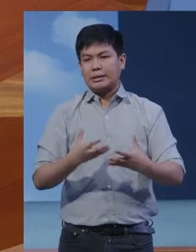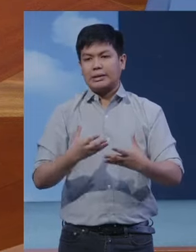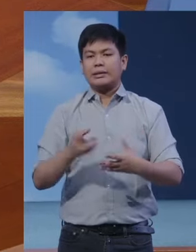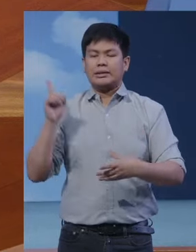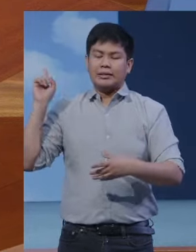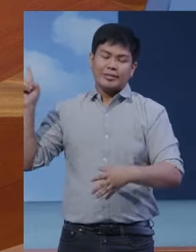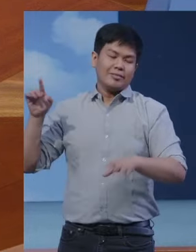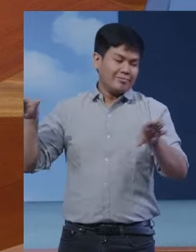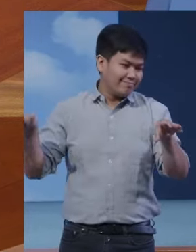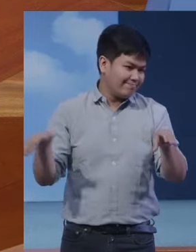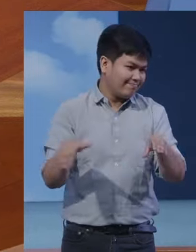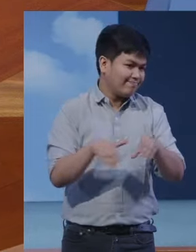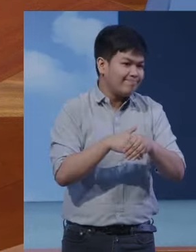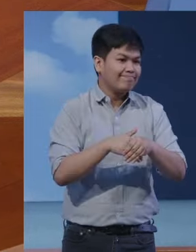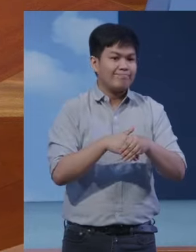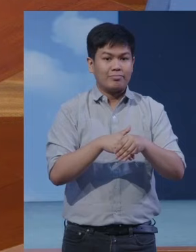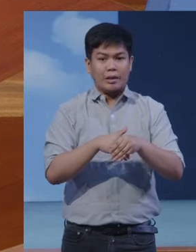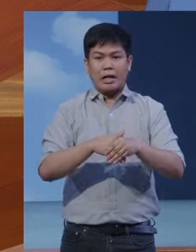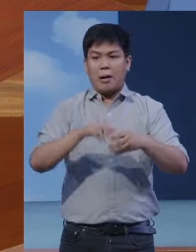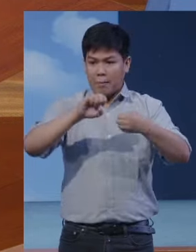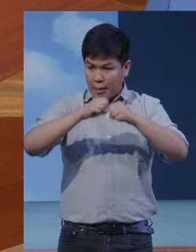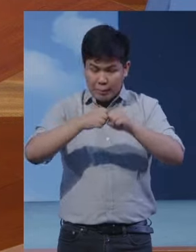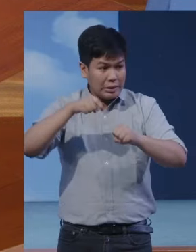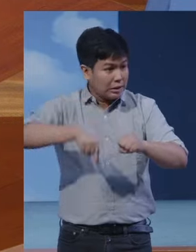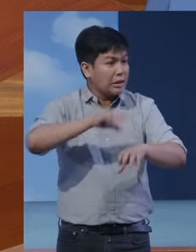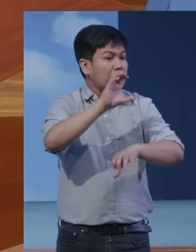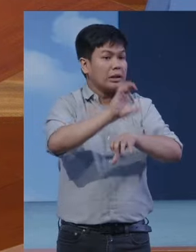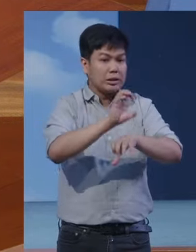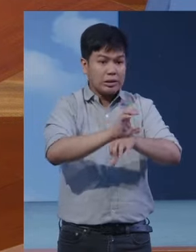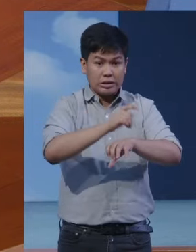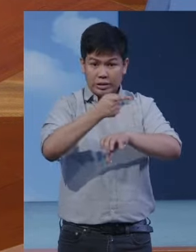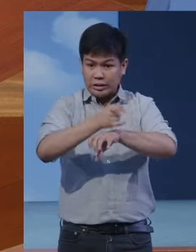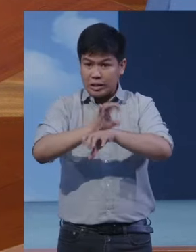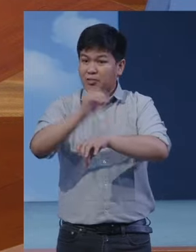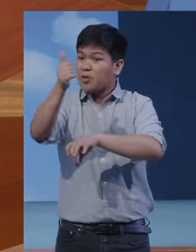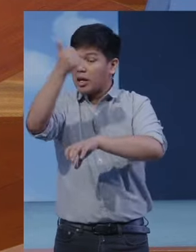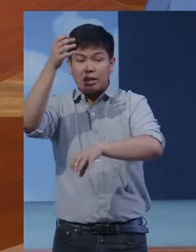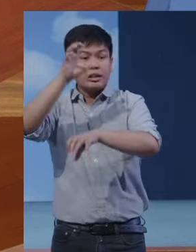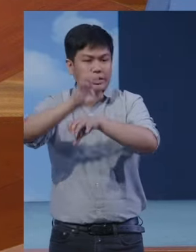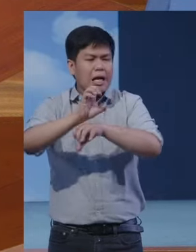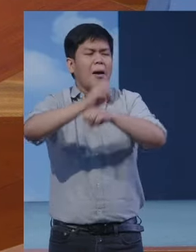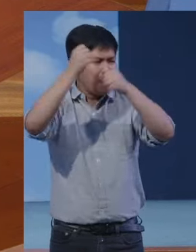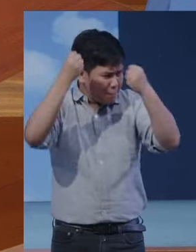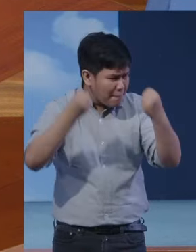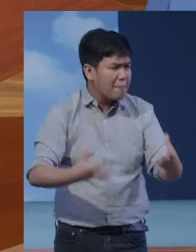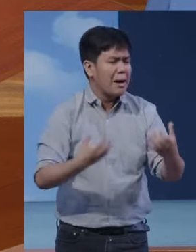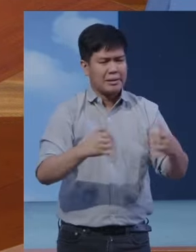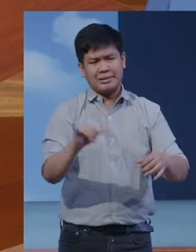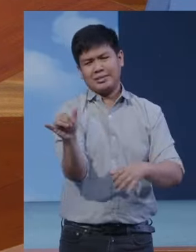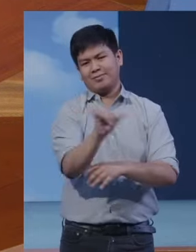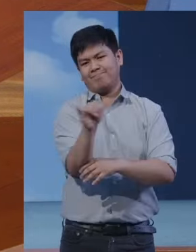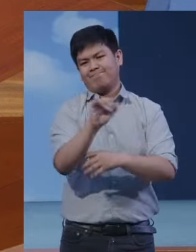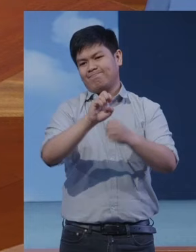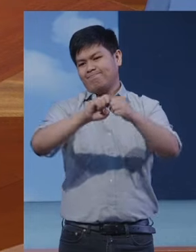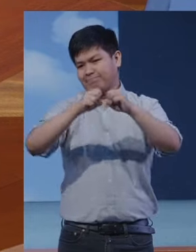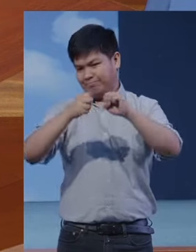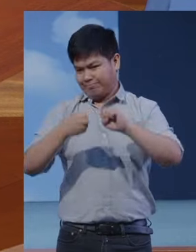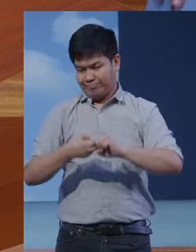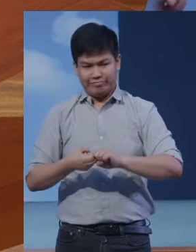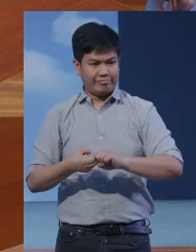sa ating simbahan maaring Hindi dito sa GCF pero sa kalaganap ng mga